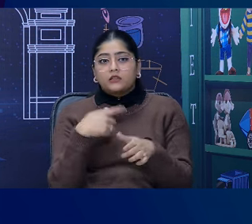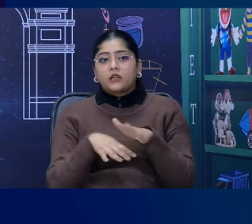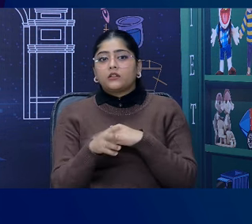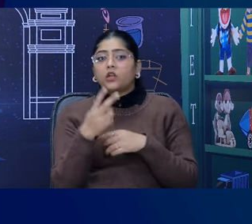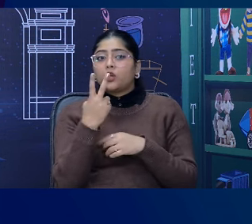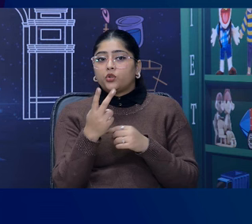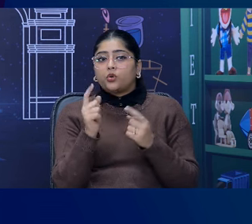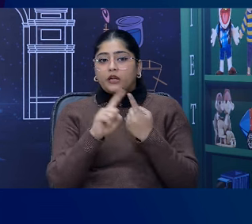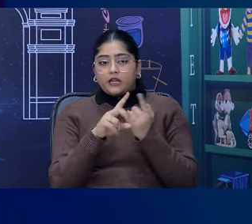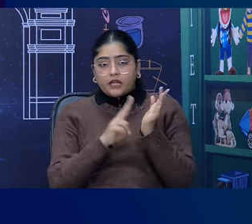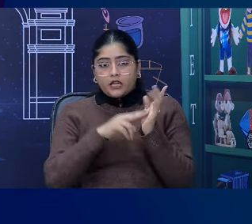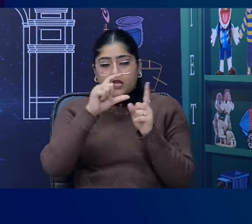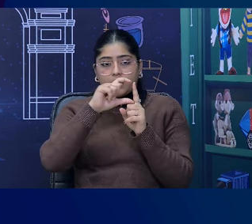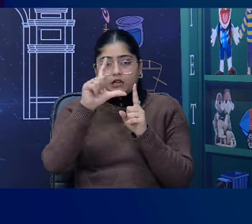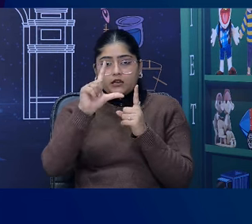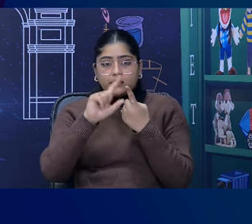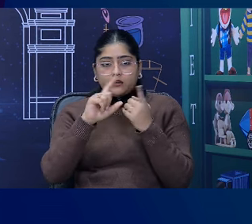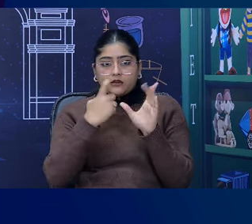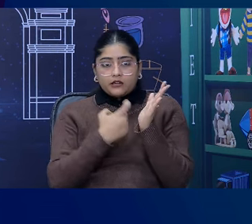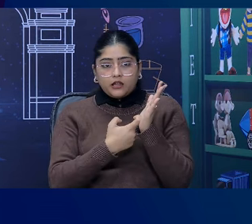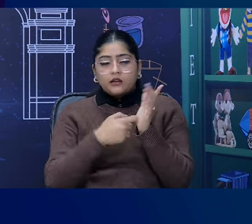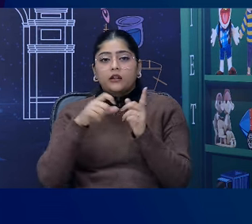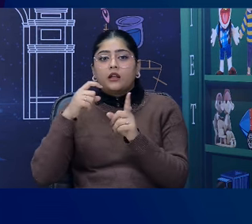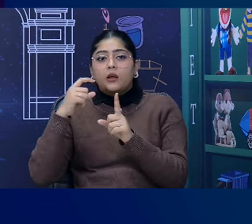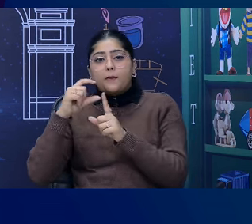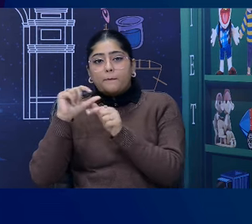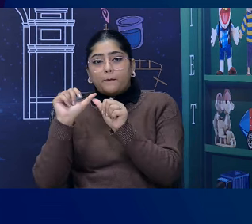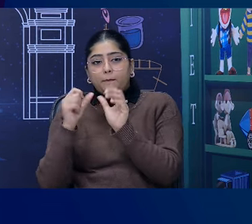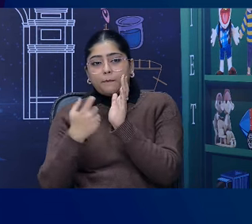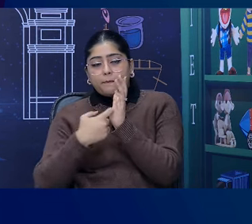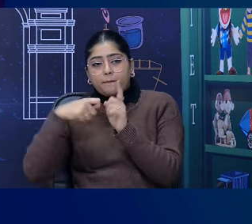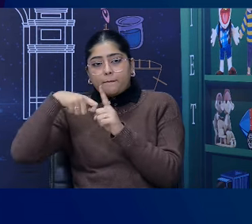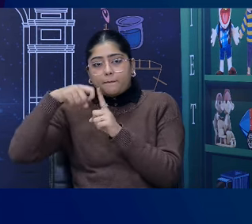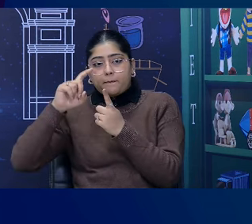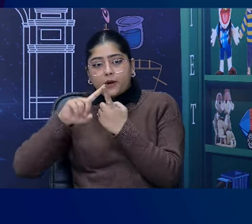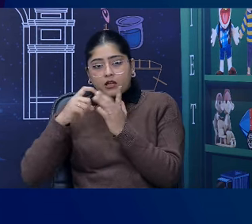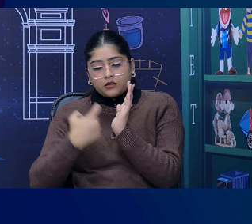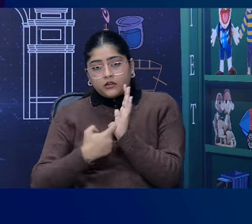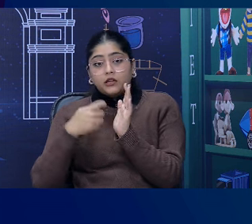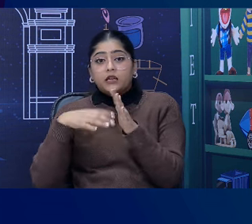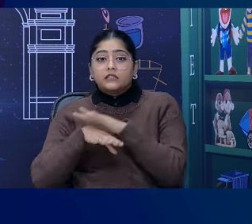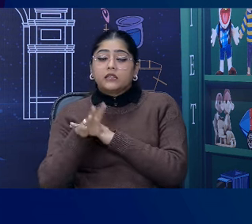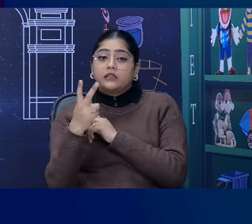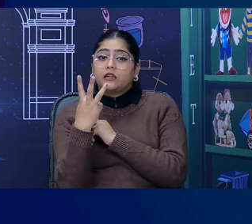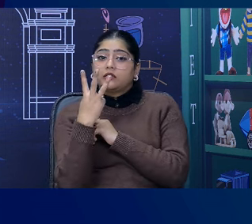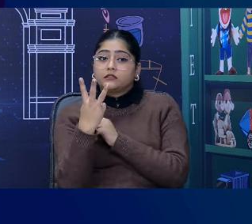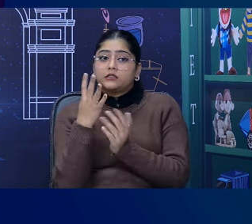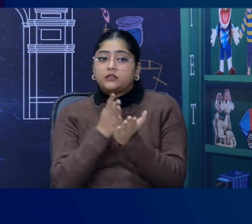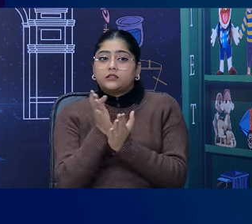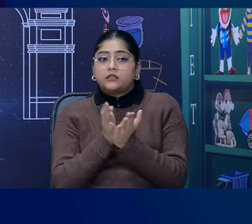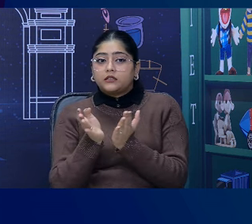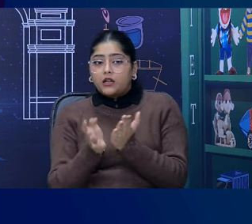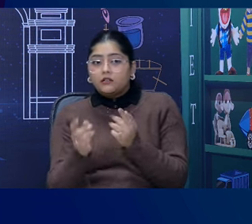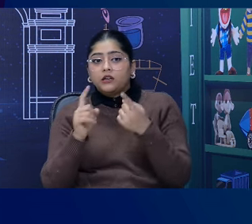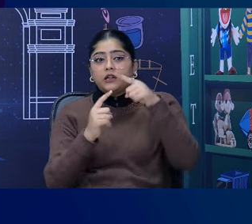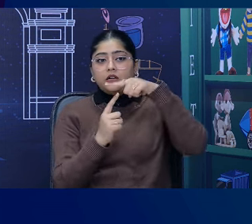साइकोलॉजिस्ट थे जिन्होंने ये दिए हैं पहले बोलते हैं टास्क ओरिएंटेड दूसरा है इमोशंस ओरिएंटेड थर्ड है अवॉइडेंस ओरिएंटेड